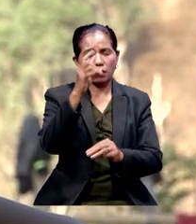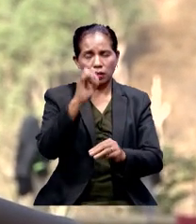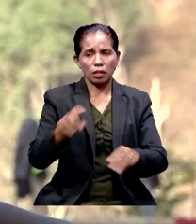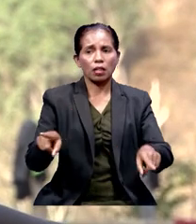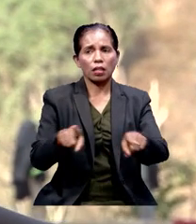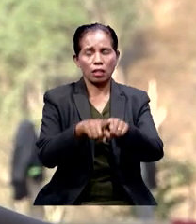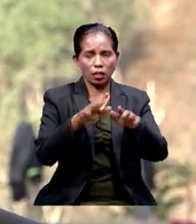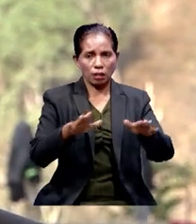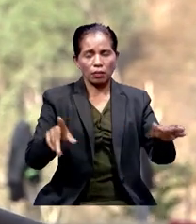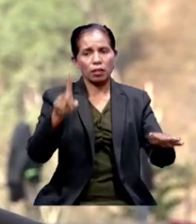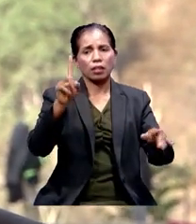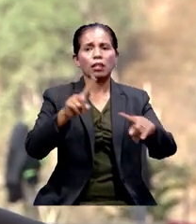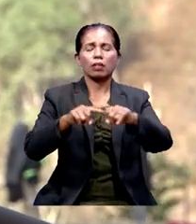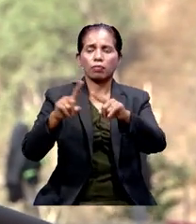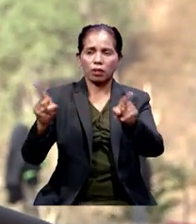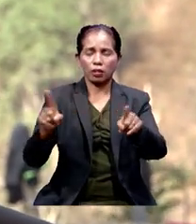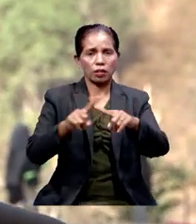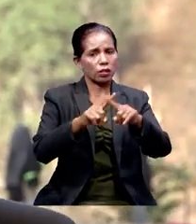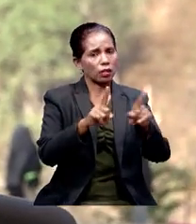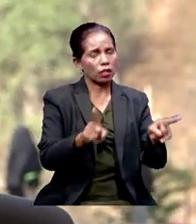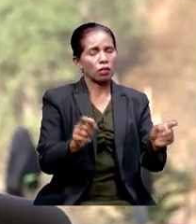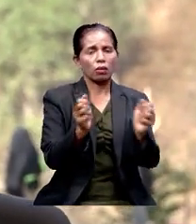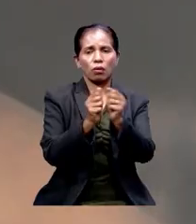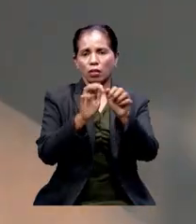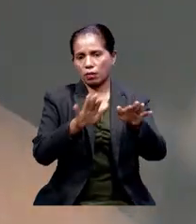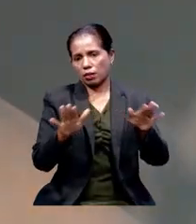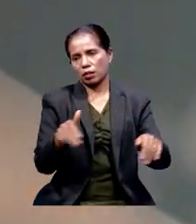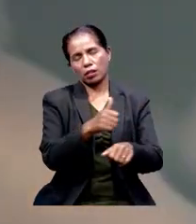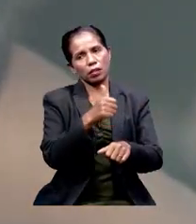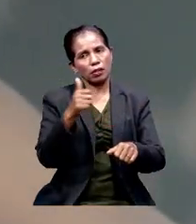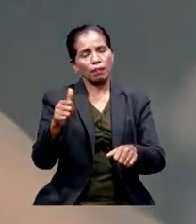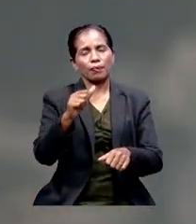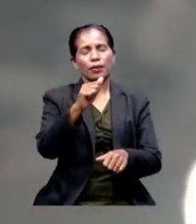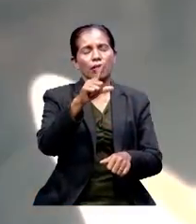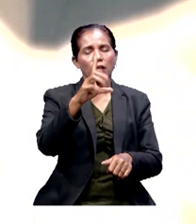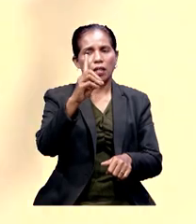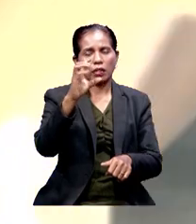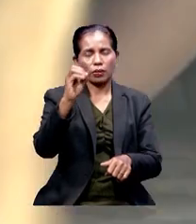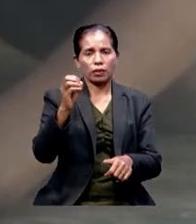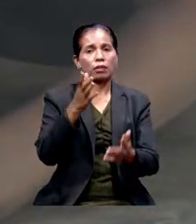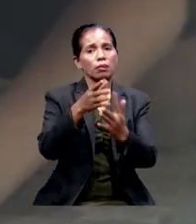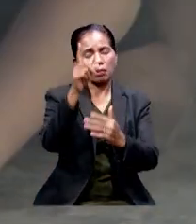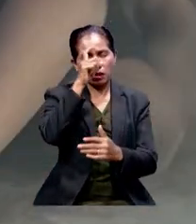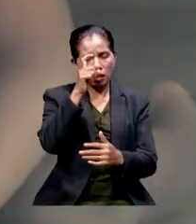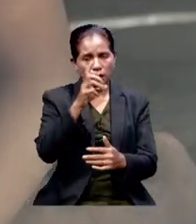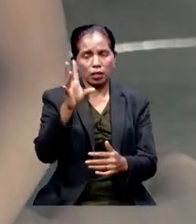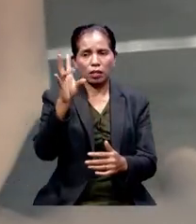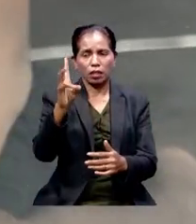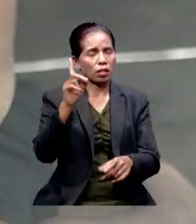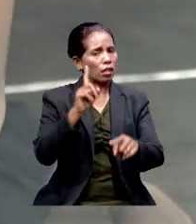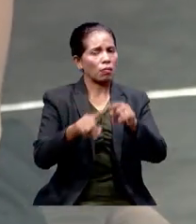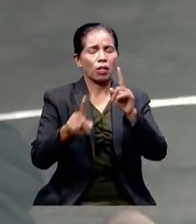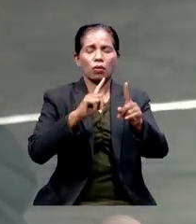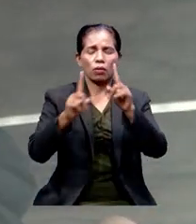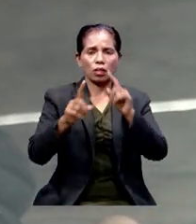labarik ida nebe diferente tebes ho labarik siraseluk. Aldo tamo ona batina hitu, mai be nila bele kualia